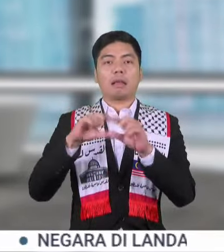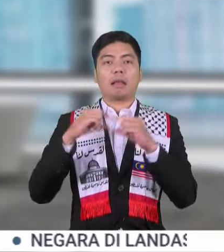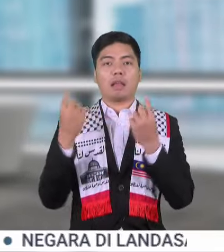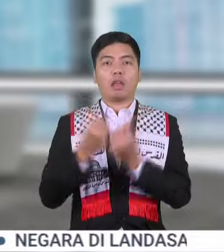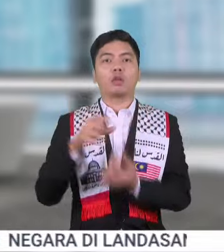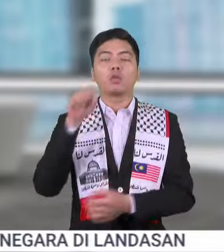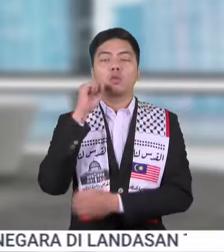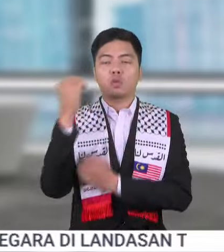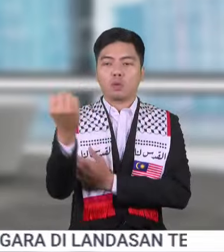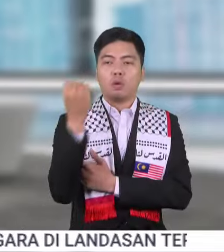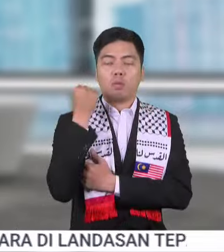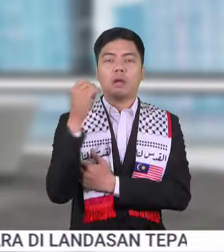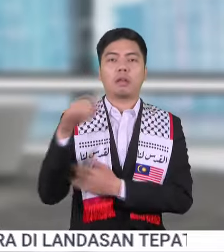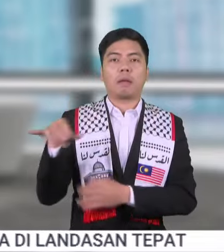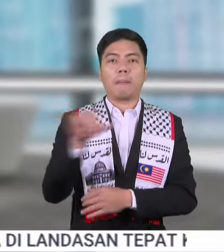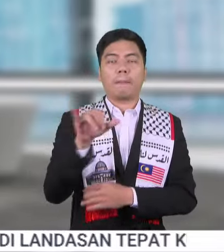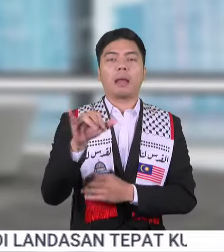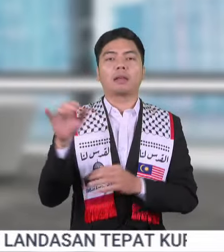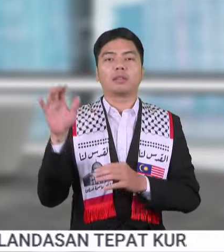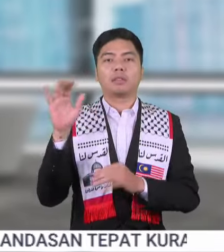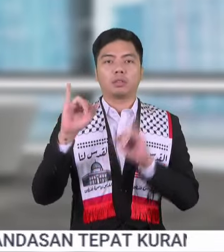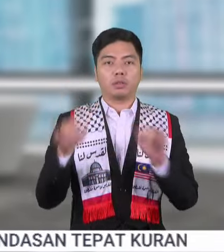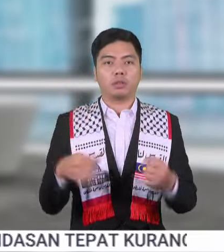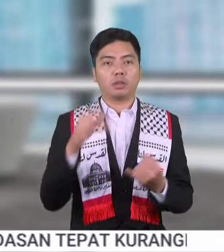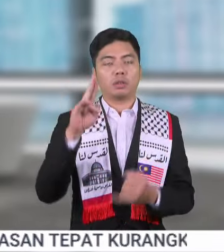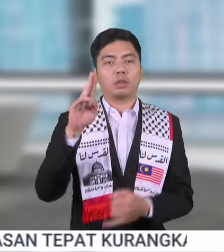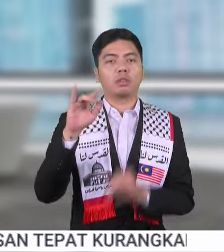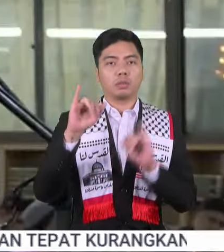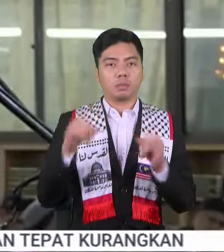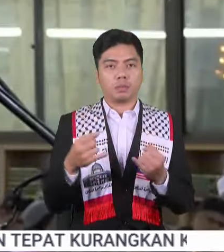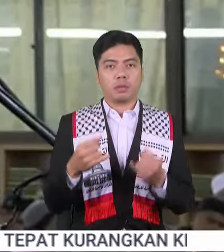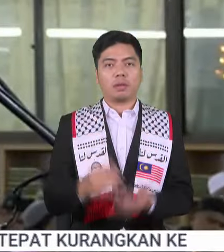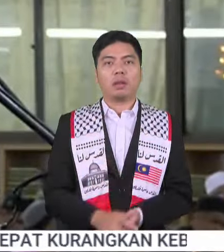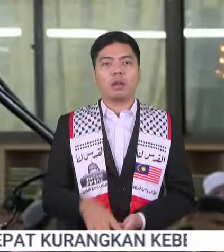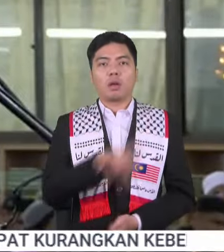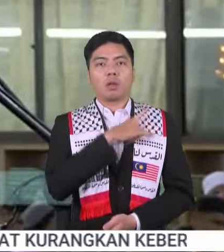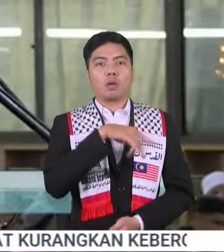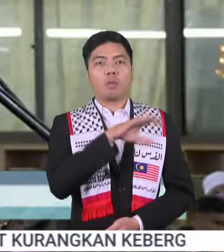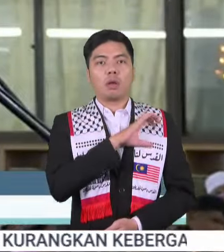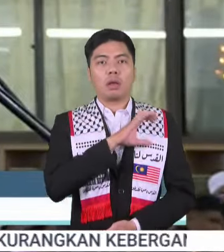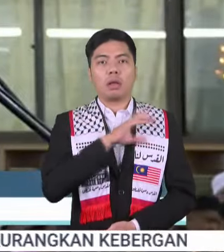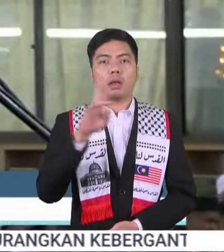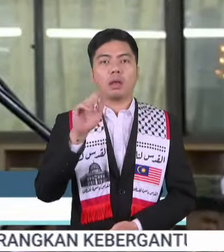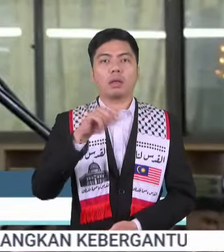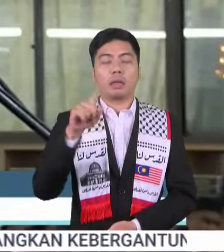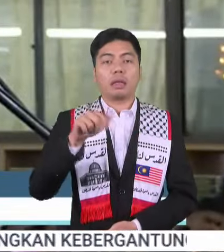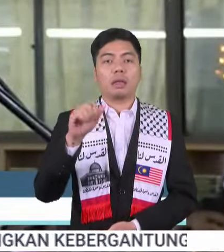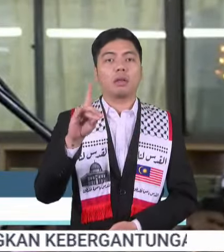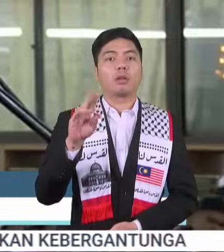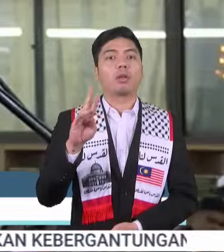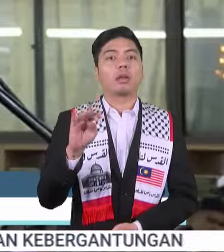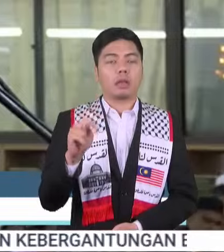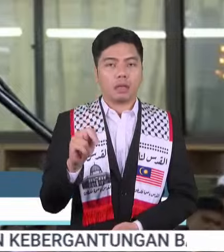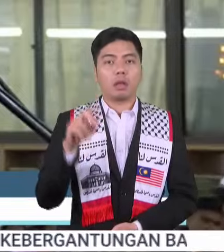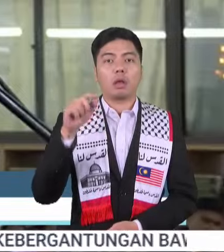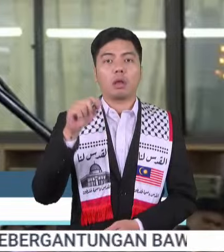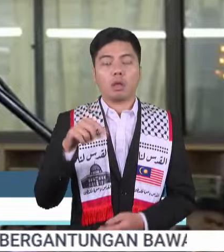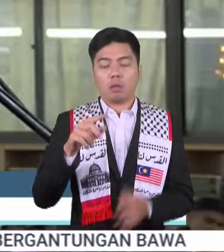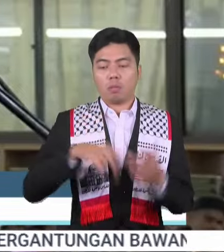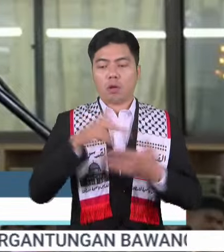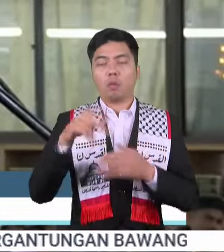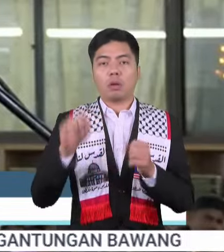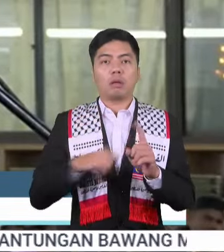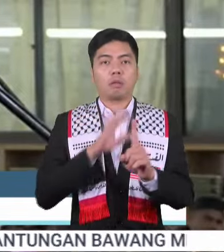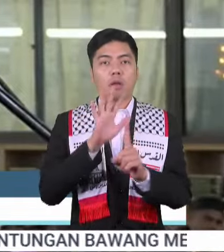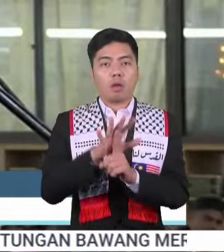#GangSubuhMacamJumaat yang dianjurkan di Masjid Bukit Aman. Ketua Polis Negara Tan Sri Razaluddin Hussein menyifatkan program itu mampu memberi impak